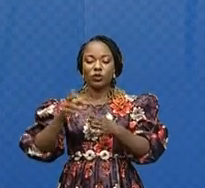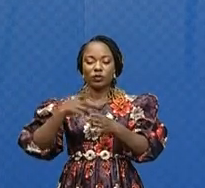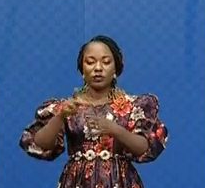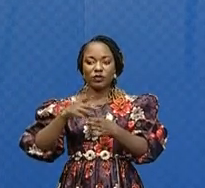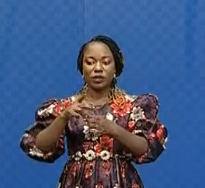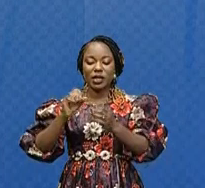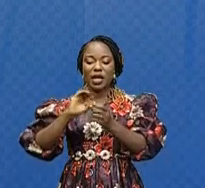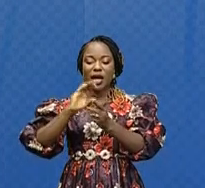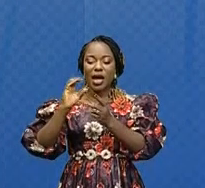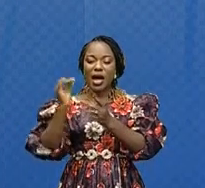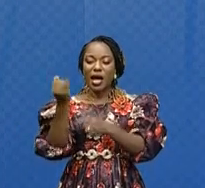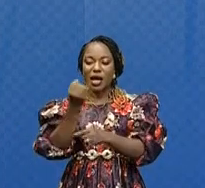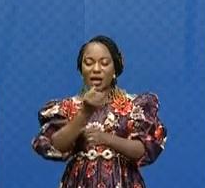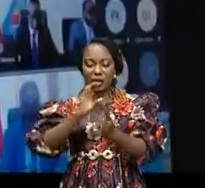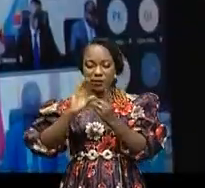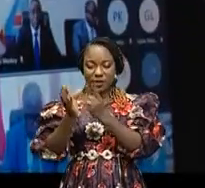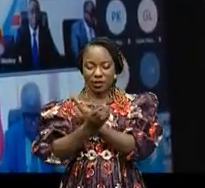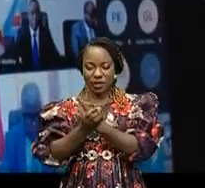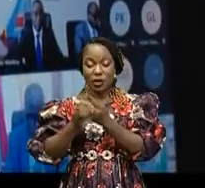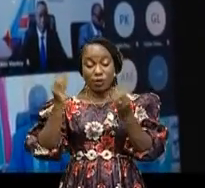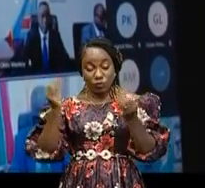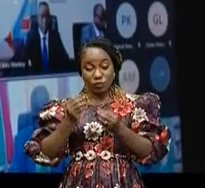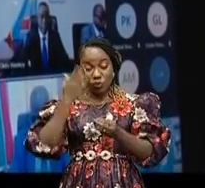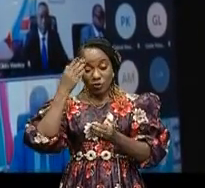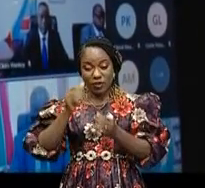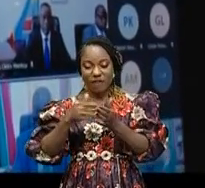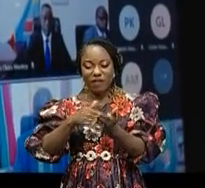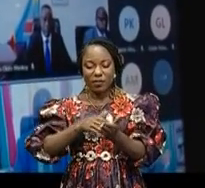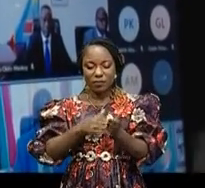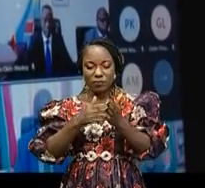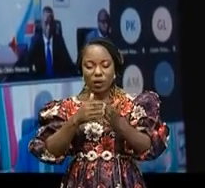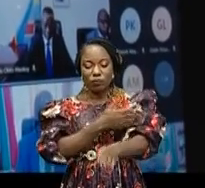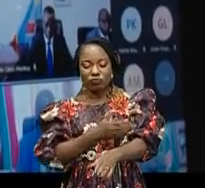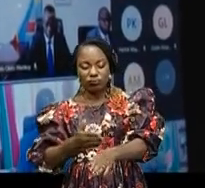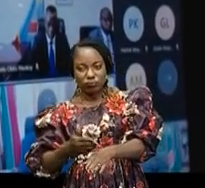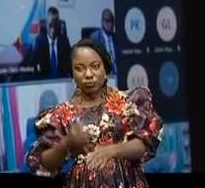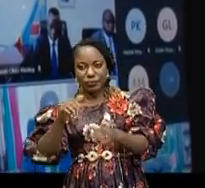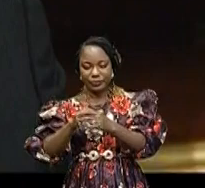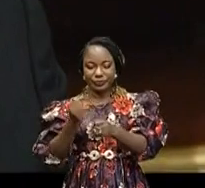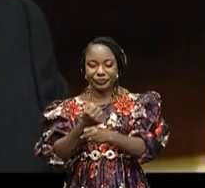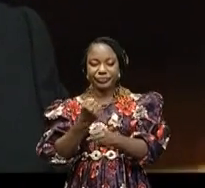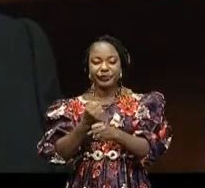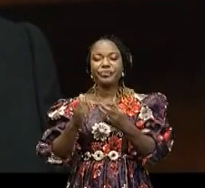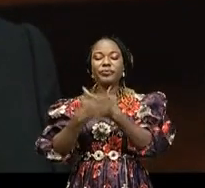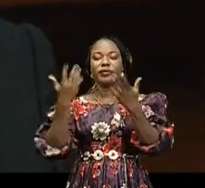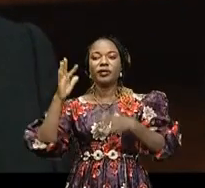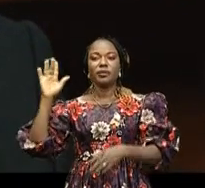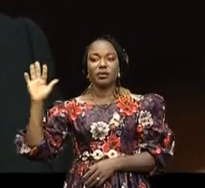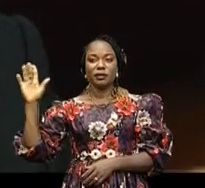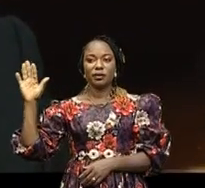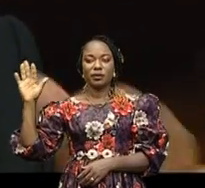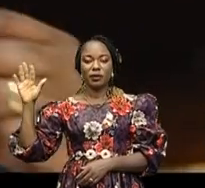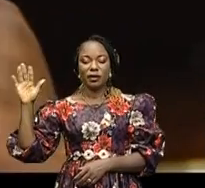Arts et Métiers. En vue de relever le faible taux d'intégration de jeunes dans le marché de l'emploi dans la ville-province de